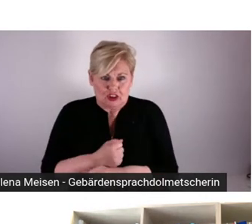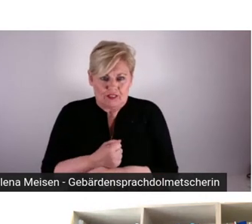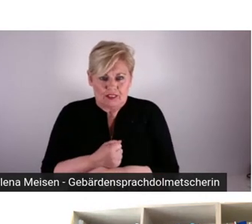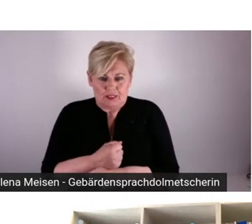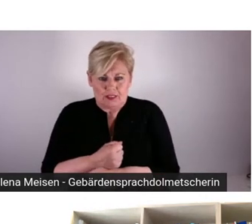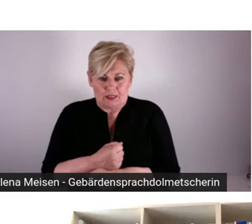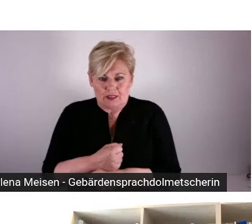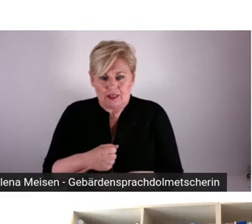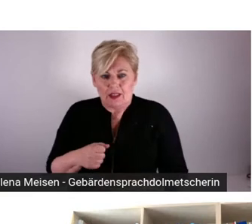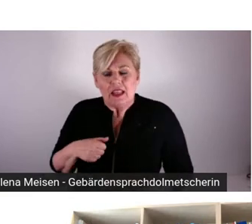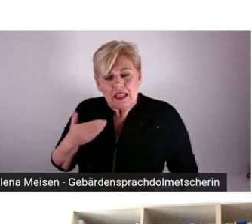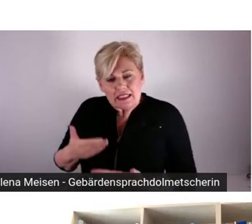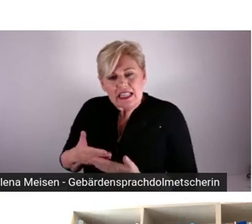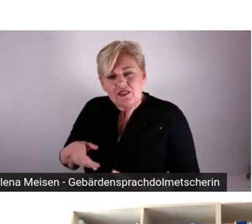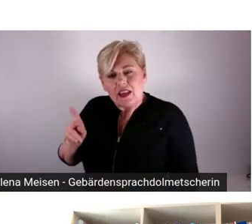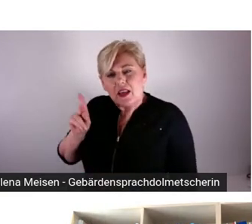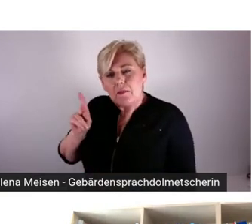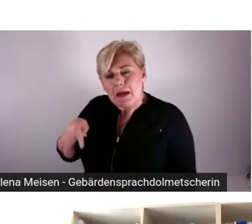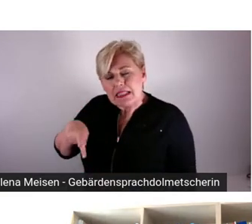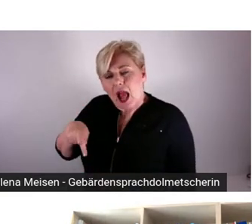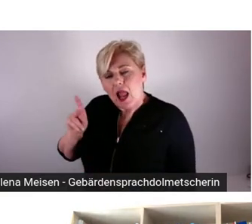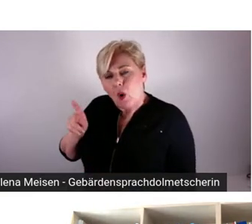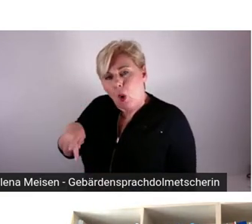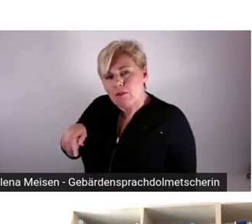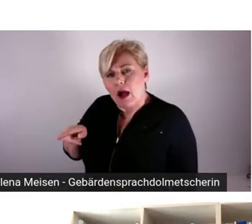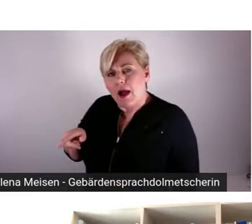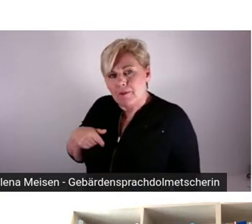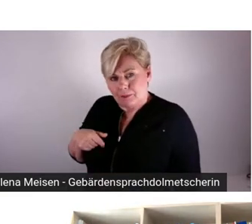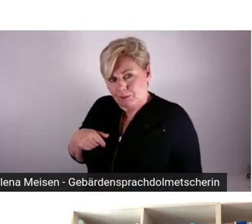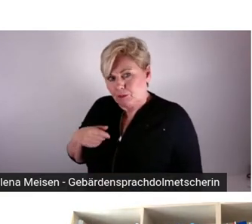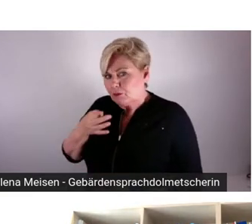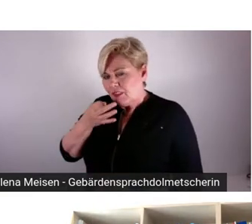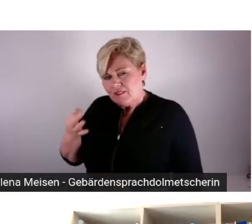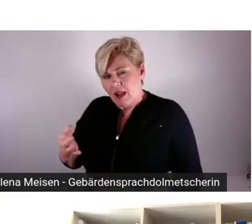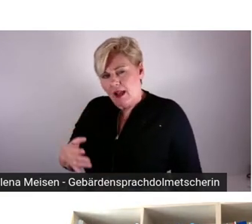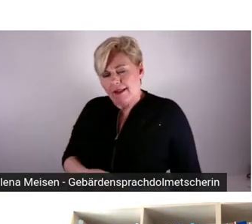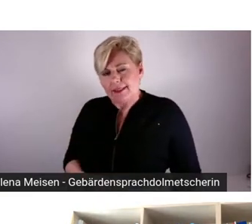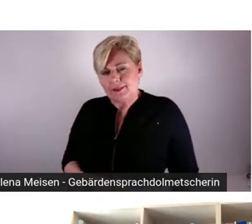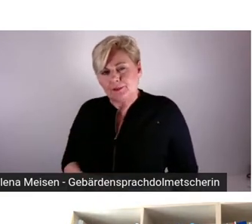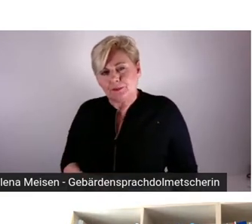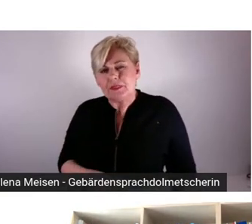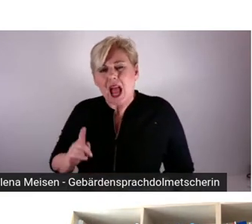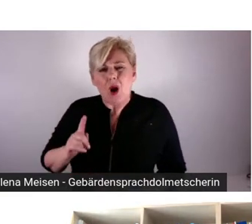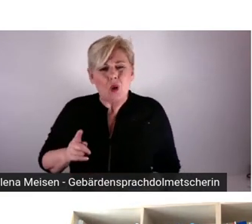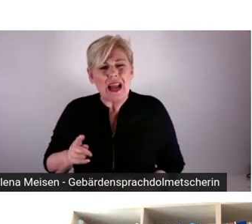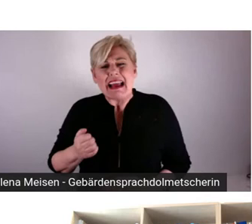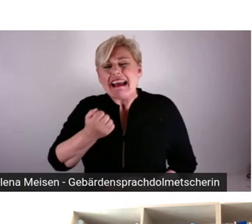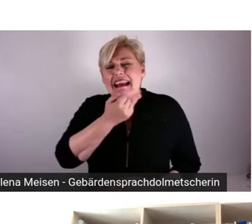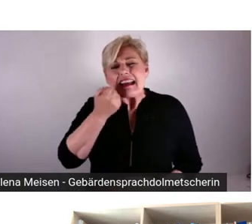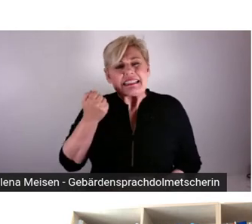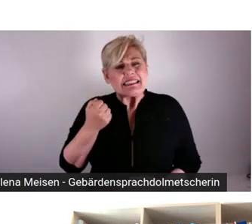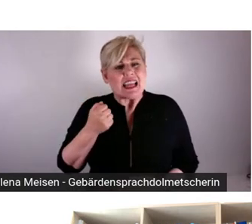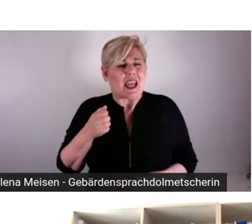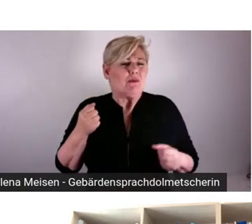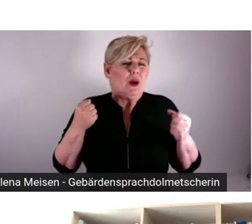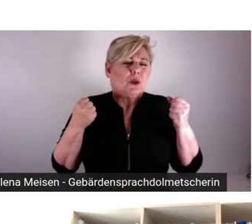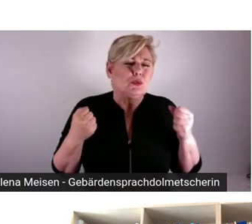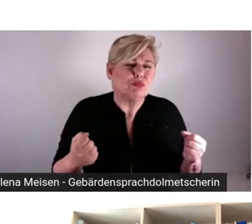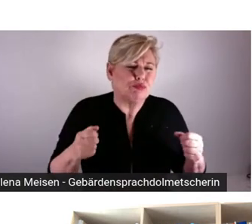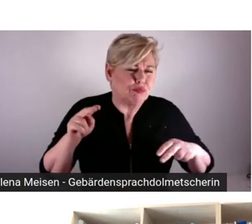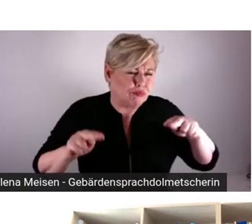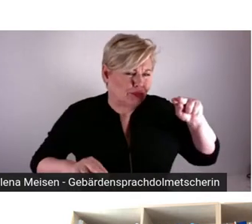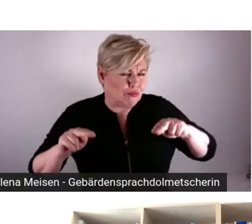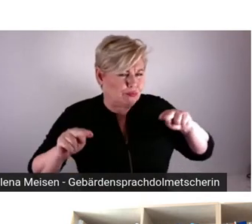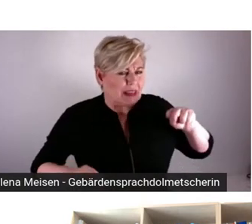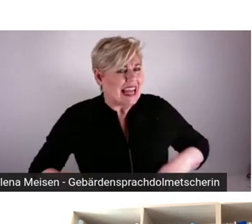Kober gleich die Frage weitergeben darf, wir haben ja auch extrem ungleiche Gesundheitschancen in Deutschland.